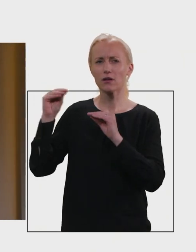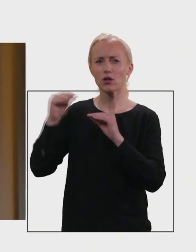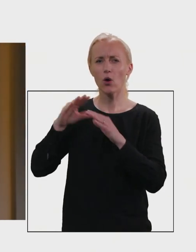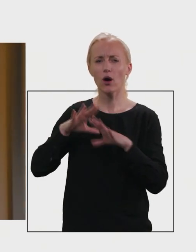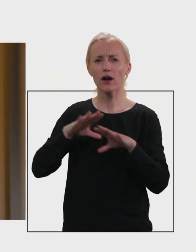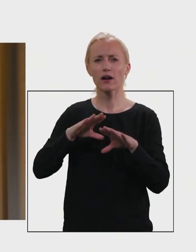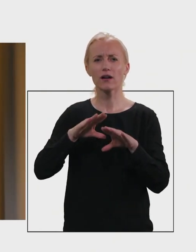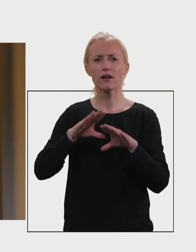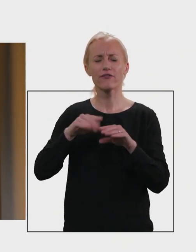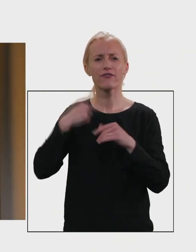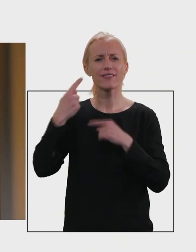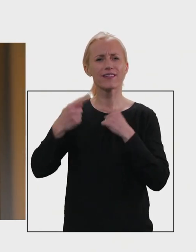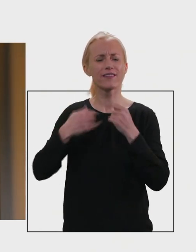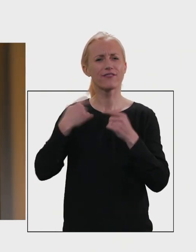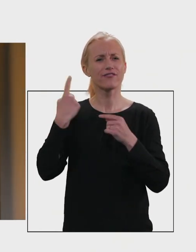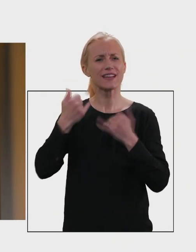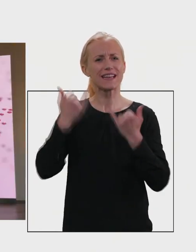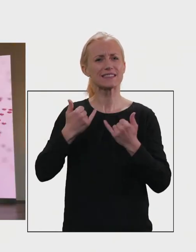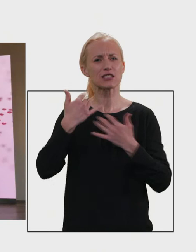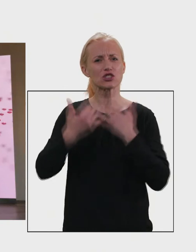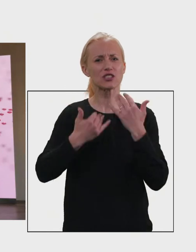Wir sind ja bei der Geschichte des Ortes und